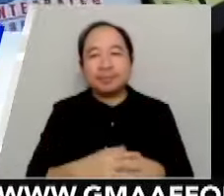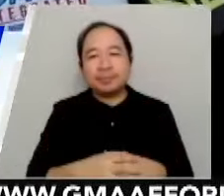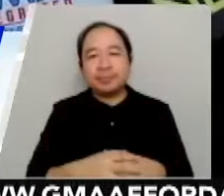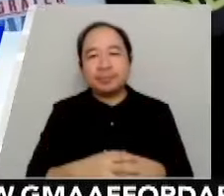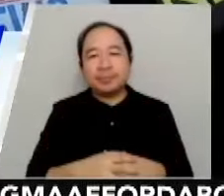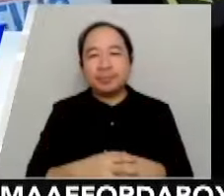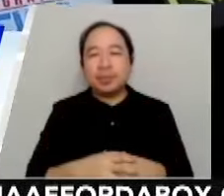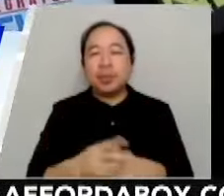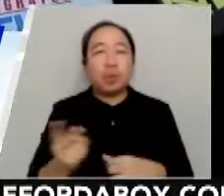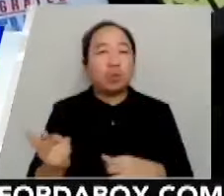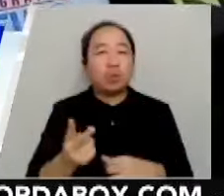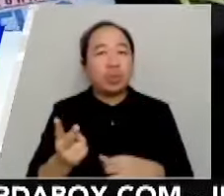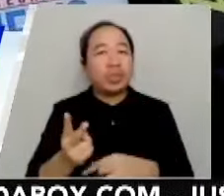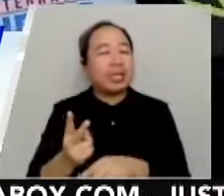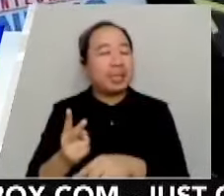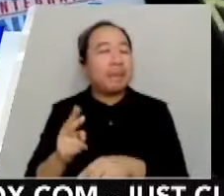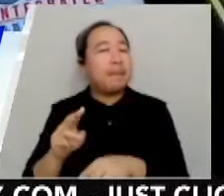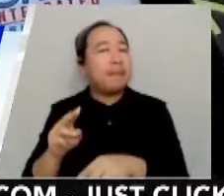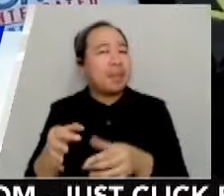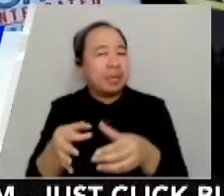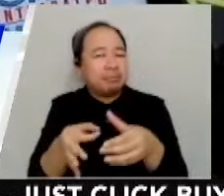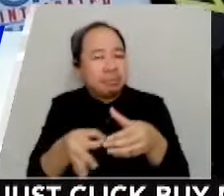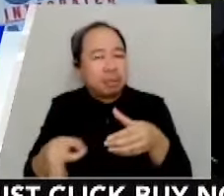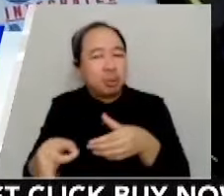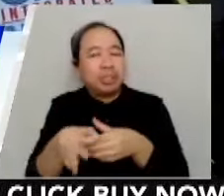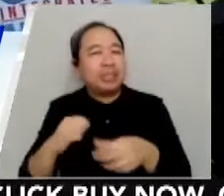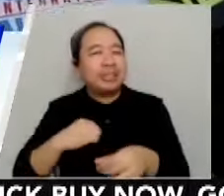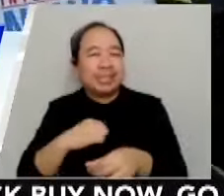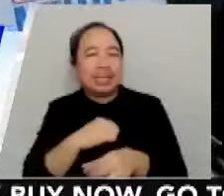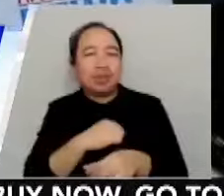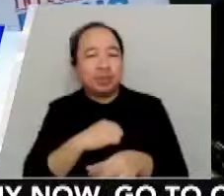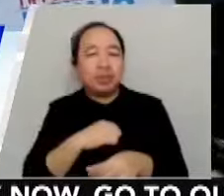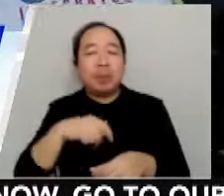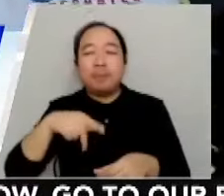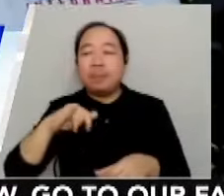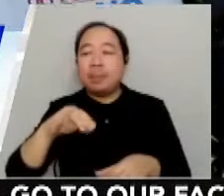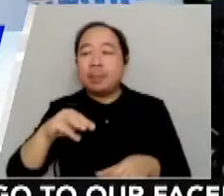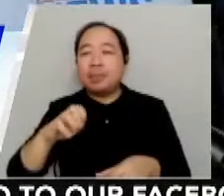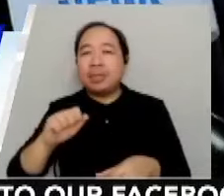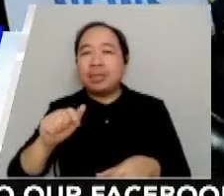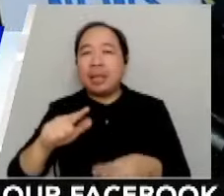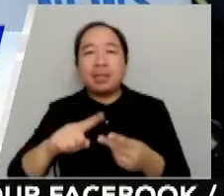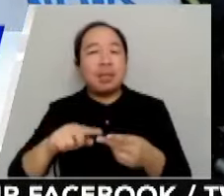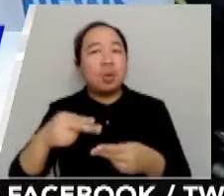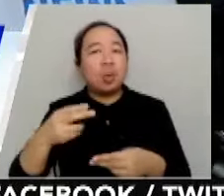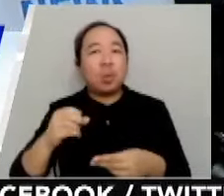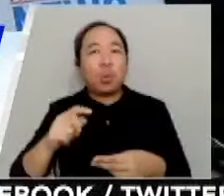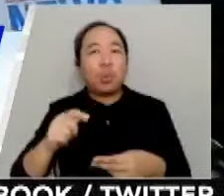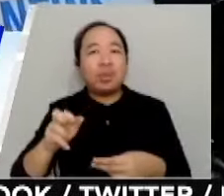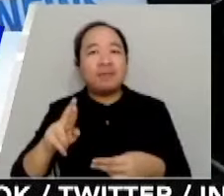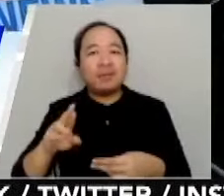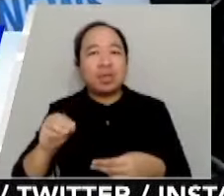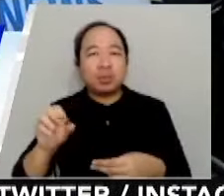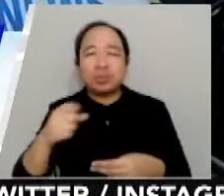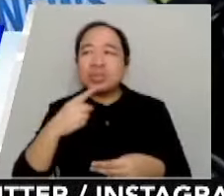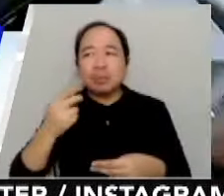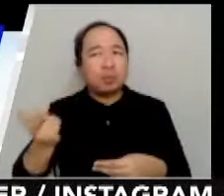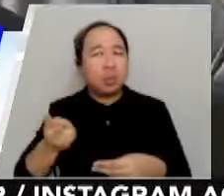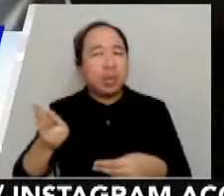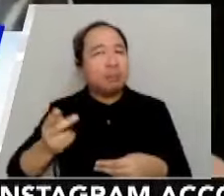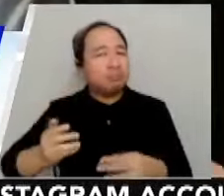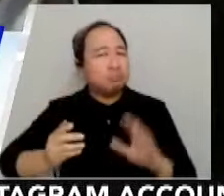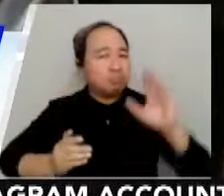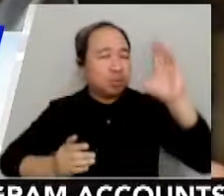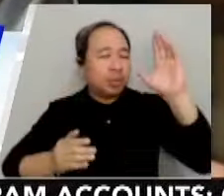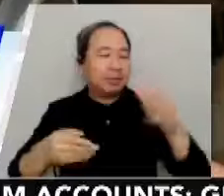minority senators na sina Senador Coco Pimentel at Risa Ontiveros na nauna nang nagsabing boboto tutol sa tsa-tsa, kontra na rin ngayon dito